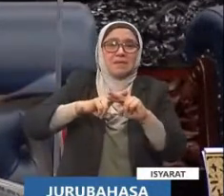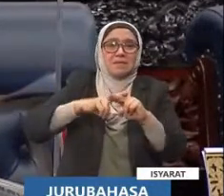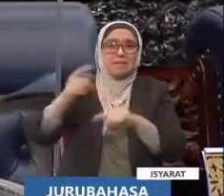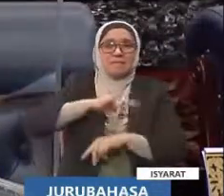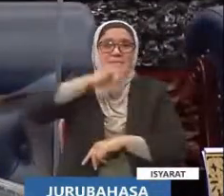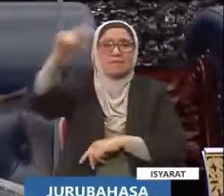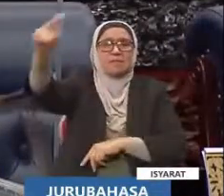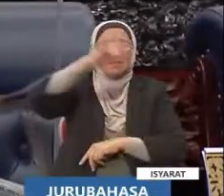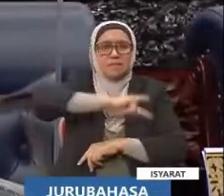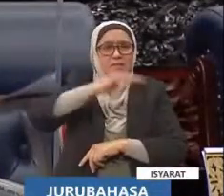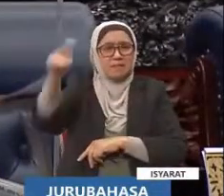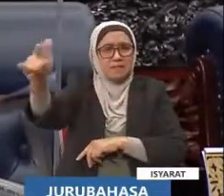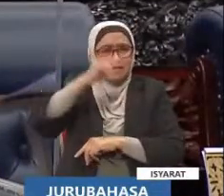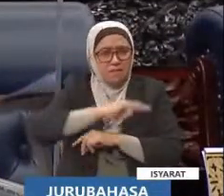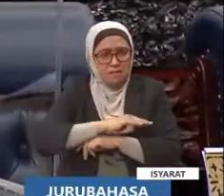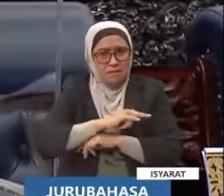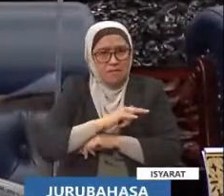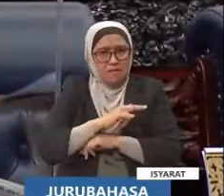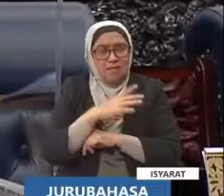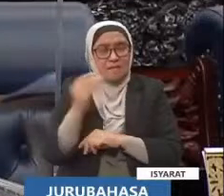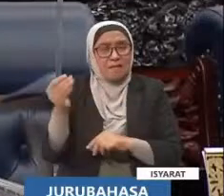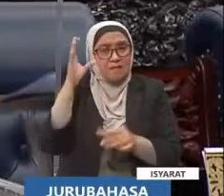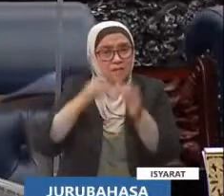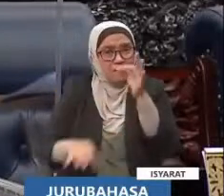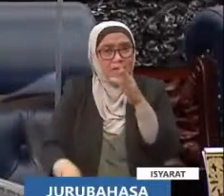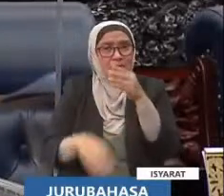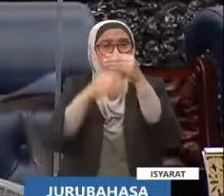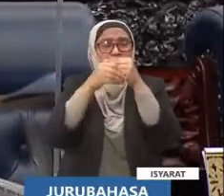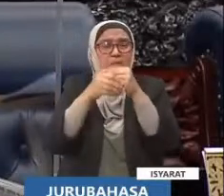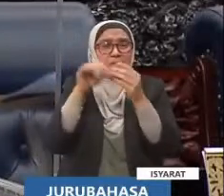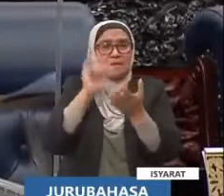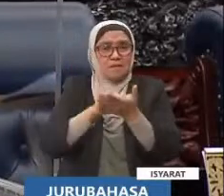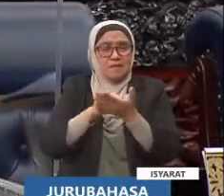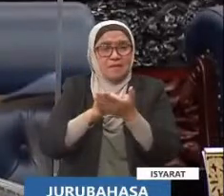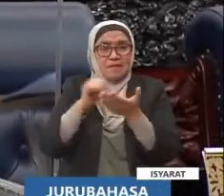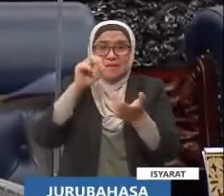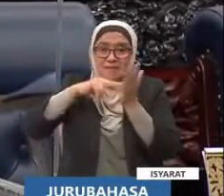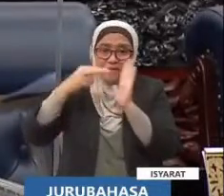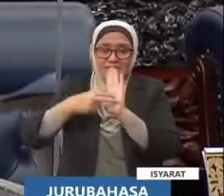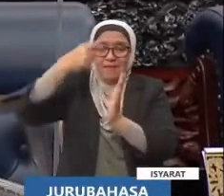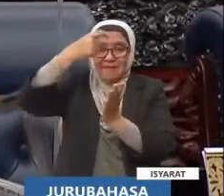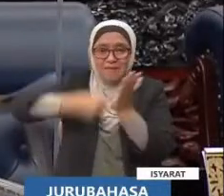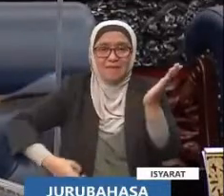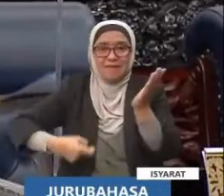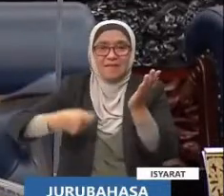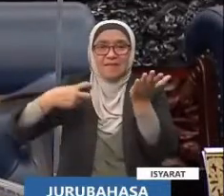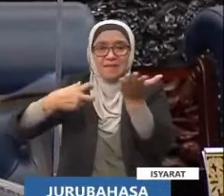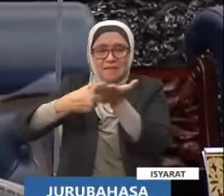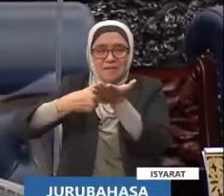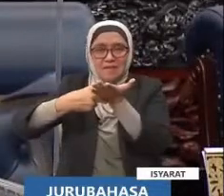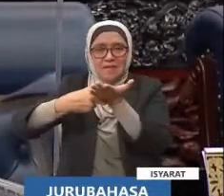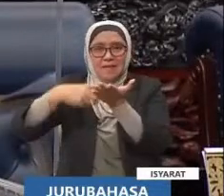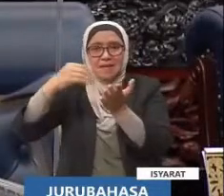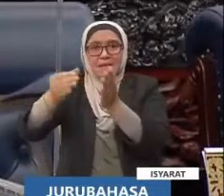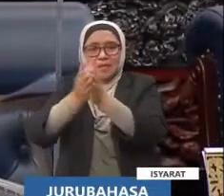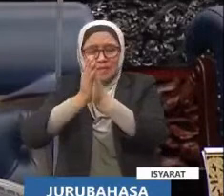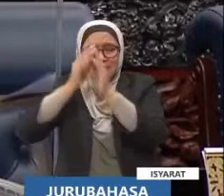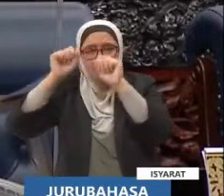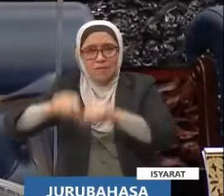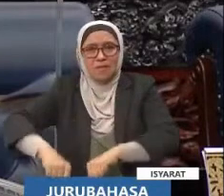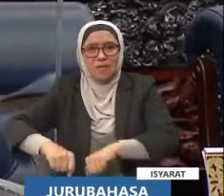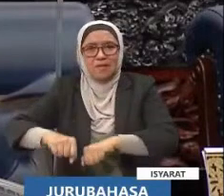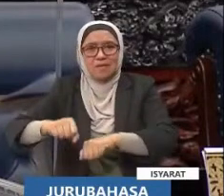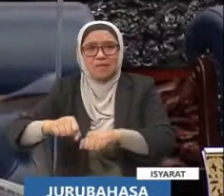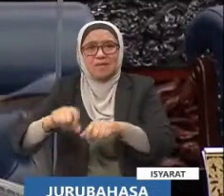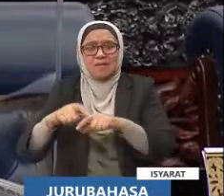menambah frekuensi itu saya yakin dari segi harga tambang dari segi permintaan Nyonya dapat disumbangkan karena